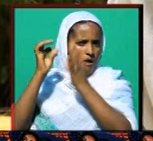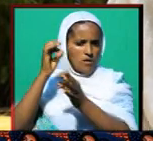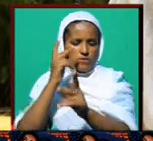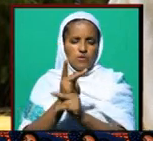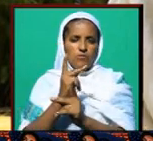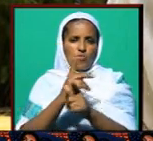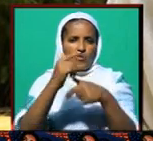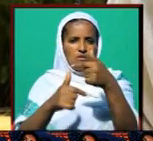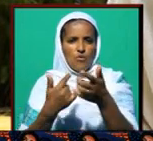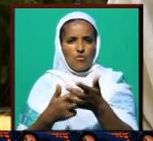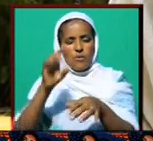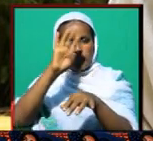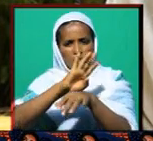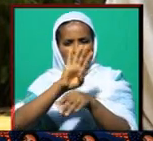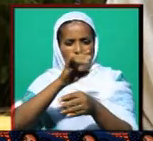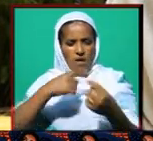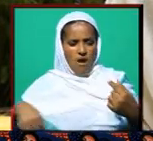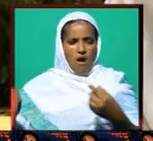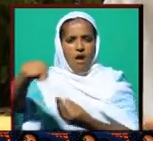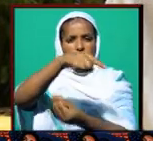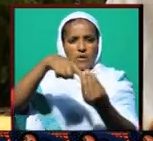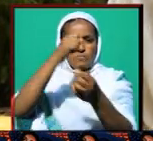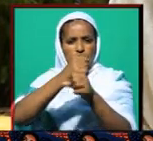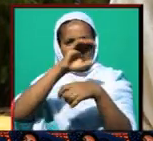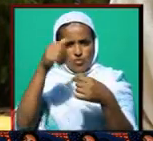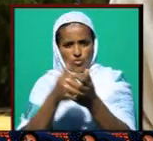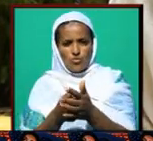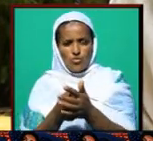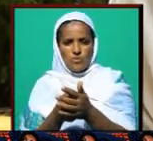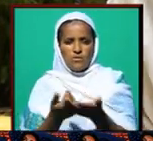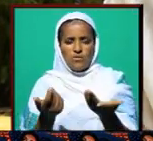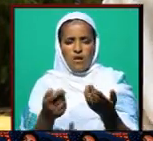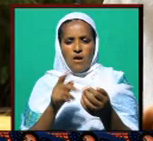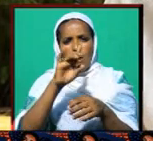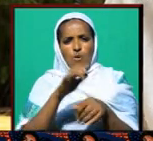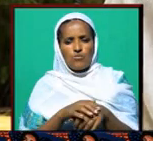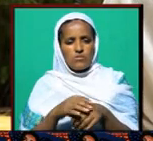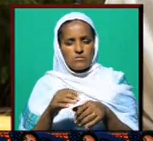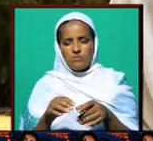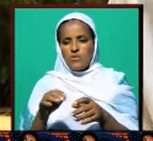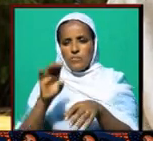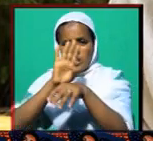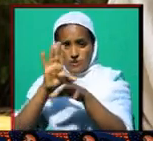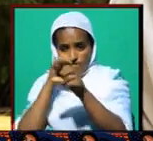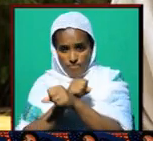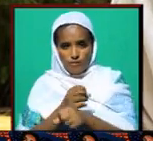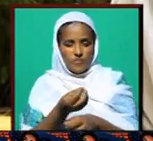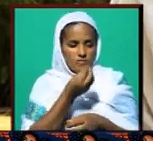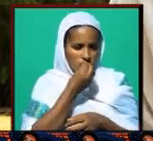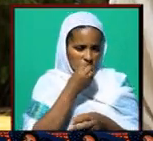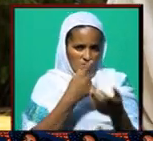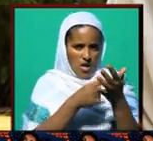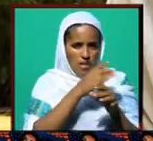ናቸው፣ ምሳሌያቸው እንደጠበቁ ይሄዳሉ። ቤተክርስቲያን አካባቢ የሚሰሩ ነገሮች ሁሉ ደጀ ሰላም የሚባለው ነገር የለም፣ አሁን እየቀርን